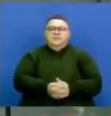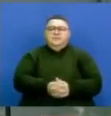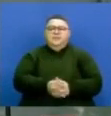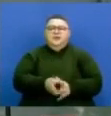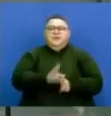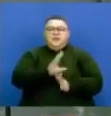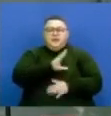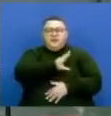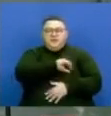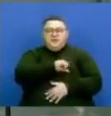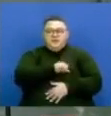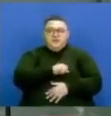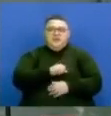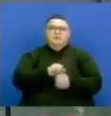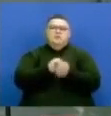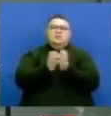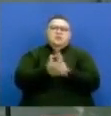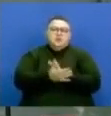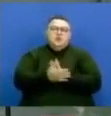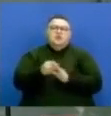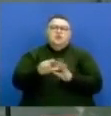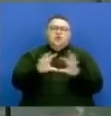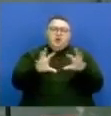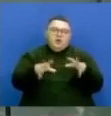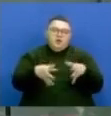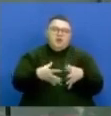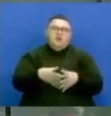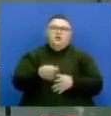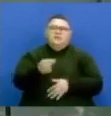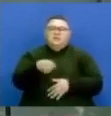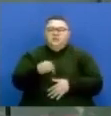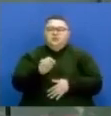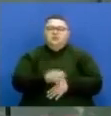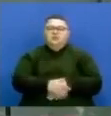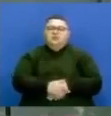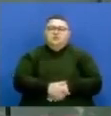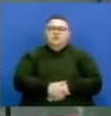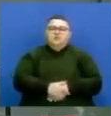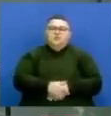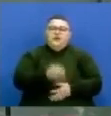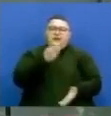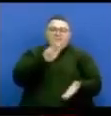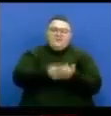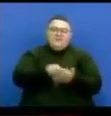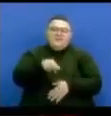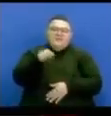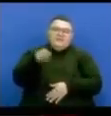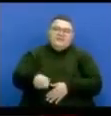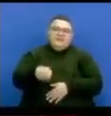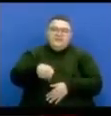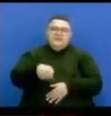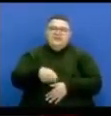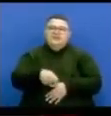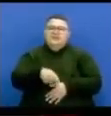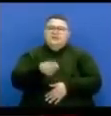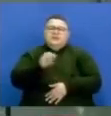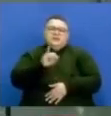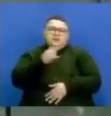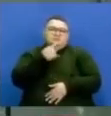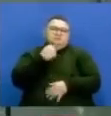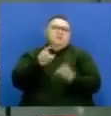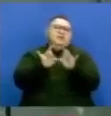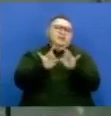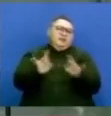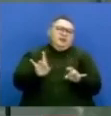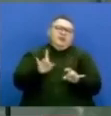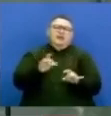menjadi anggota ke-194 Perserikatan Bangsa-Bangsa. Hasil sidang ini tidak seperti sidang Dewan Keamanan PBB. Tidak